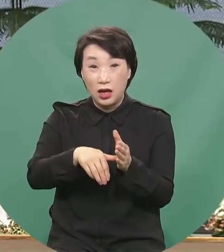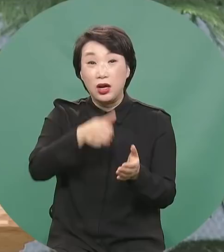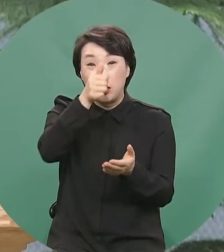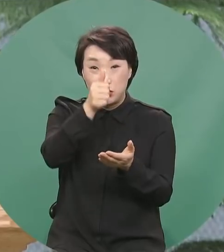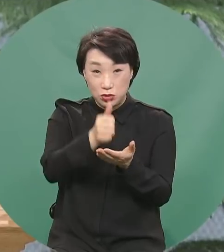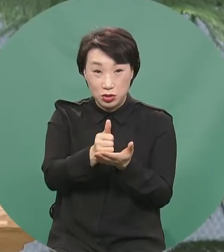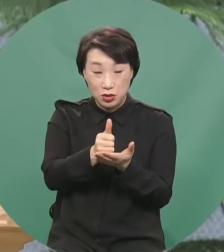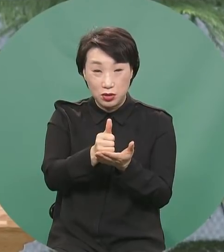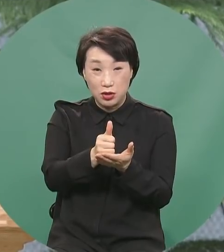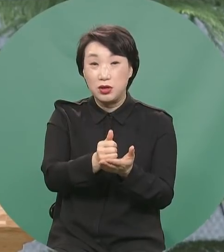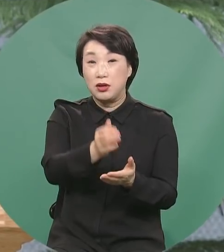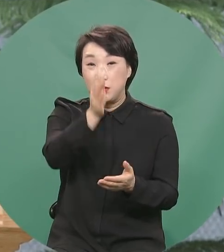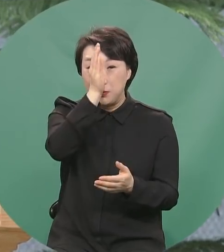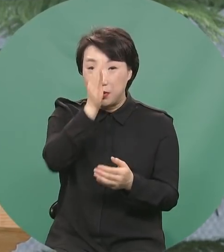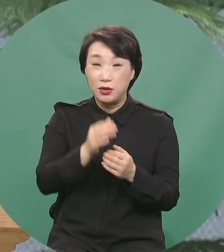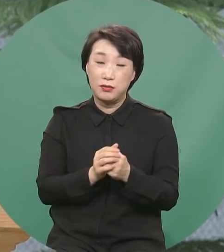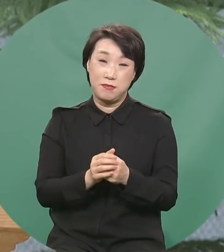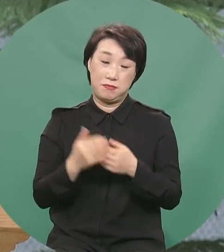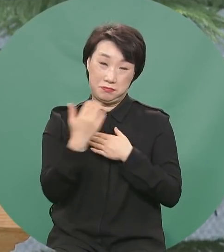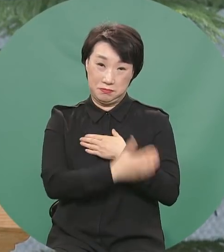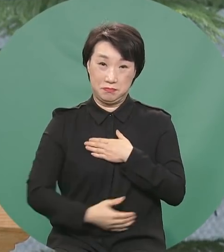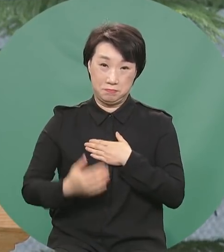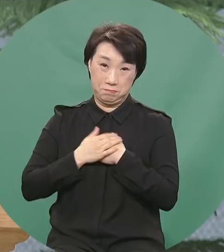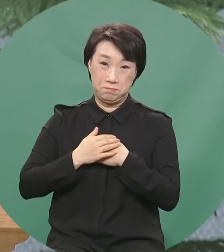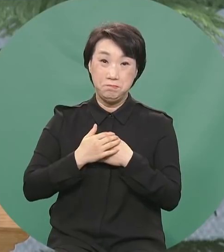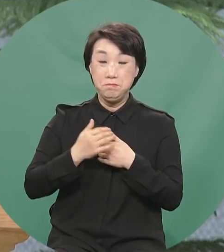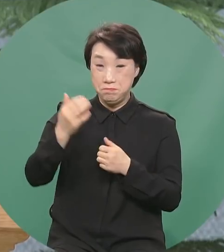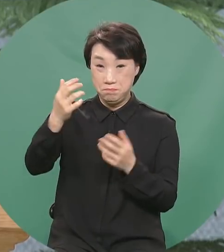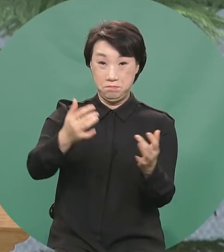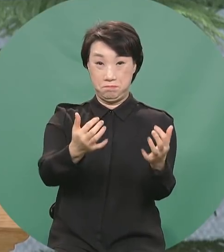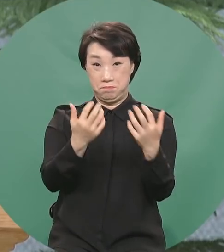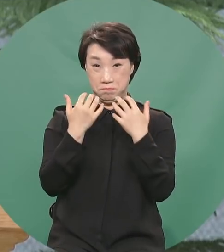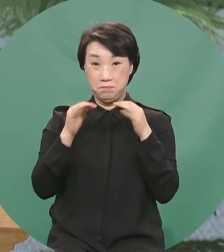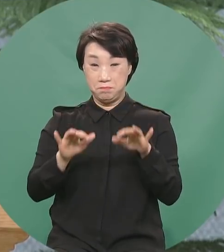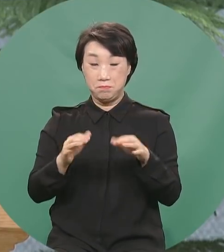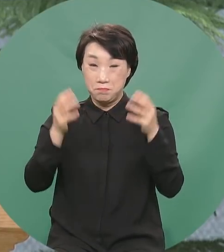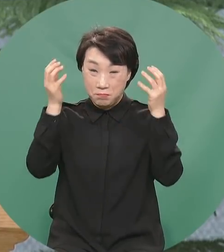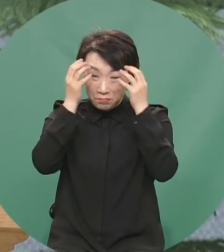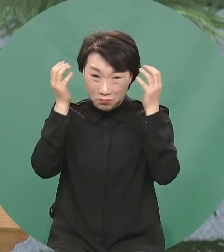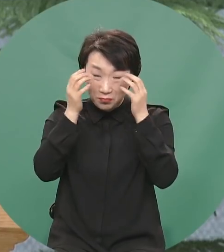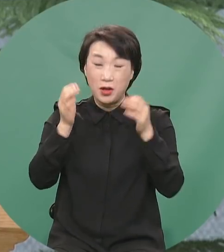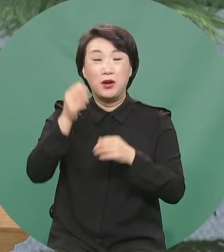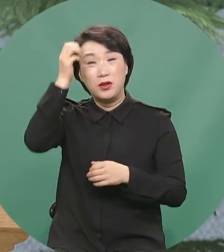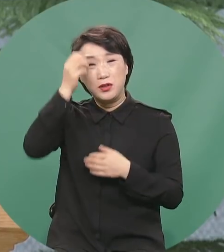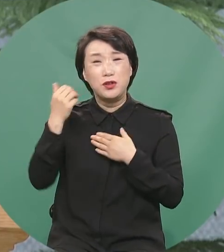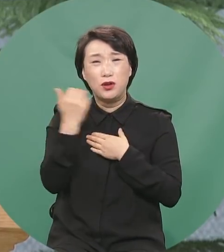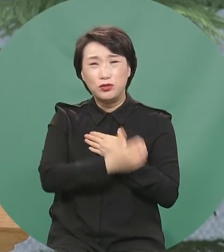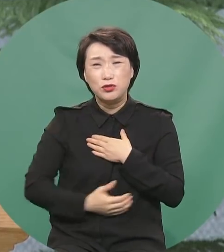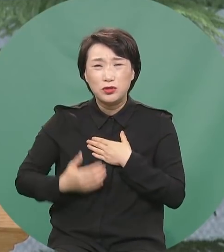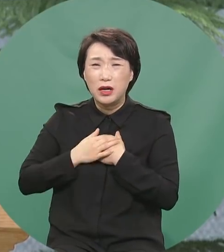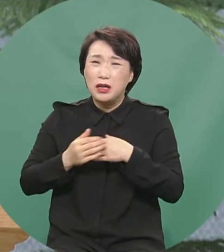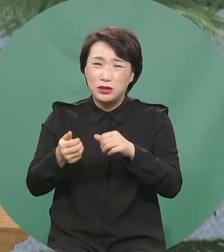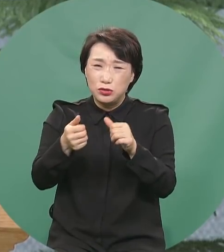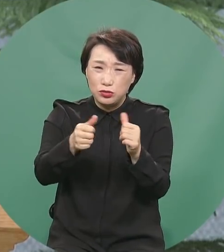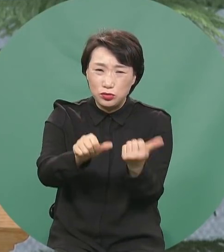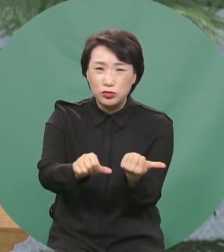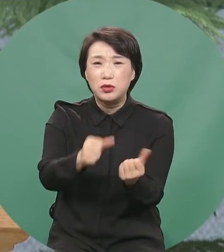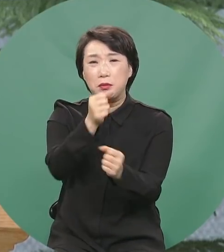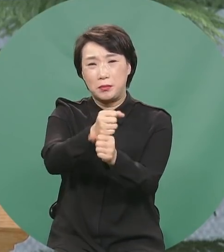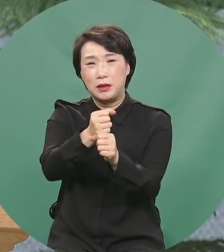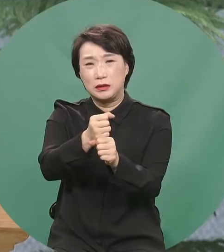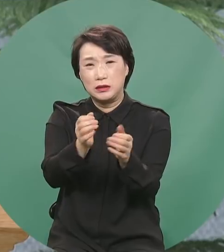죄와 질병이 육체에 들어와서 온갖 영육간의 죽음을 만들어내기